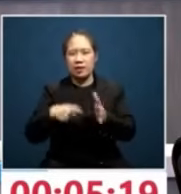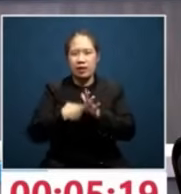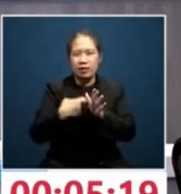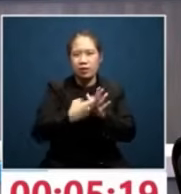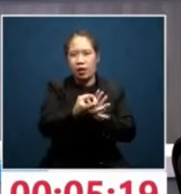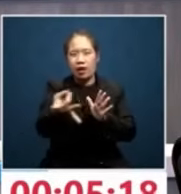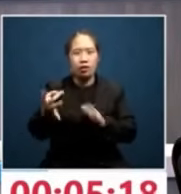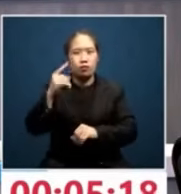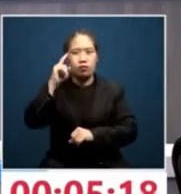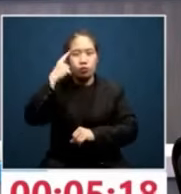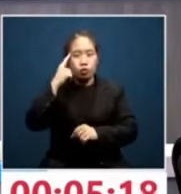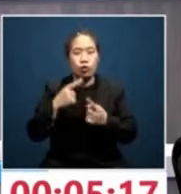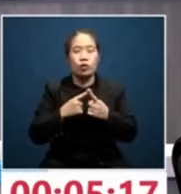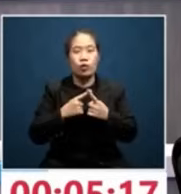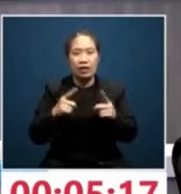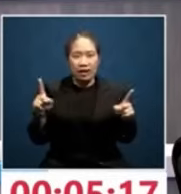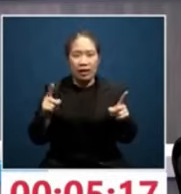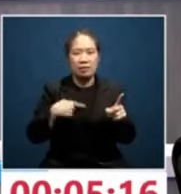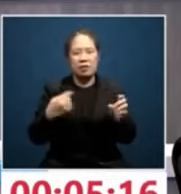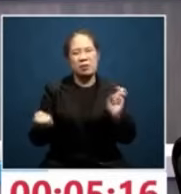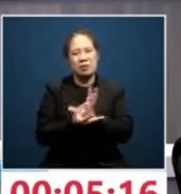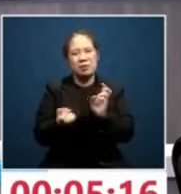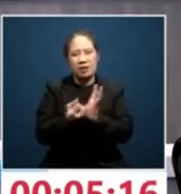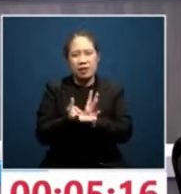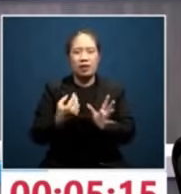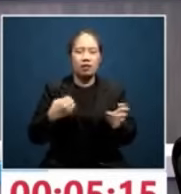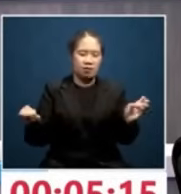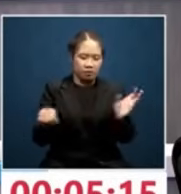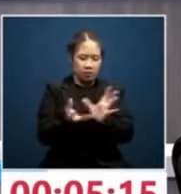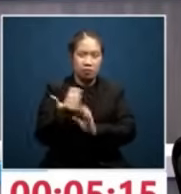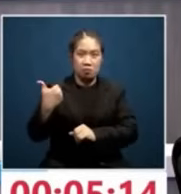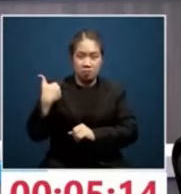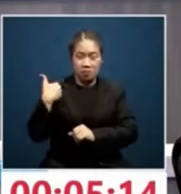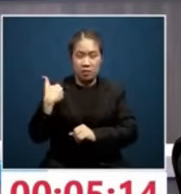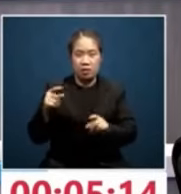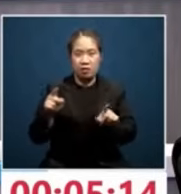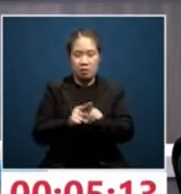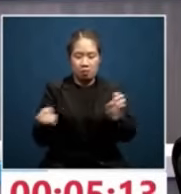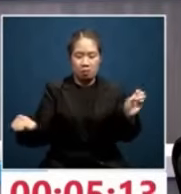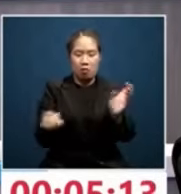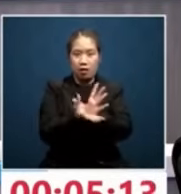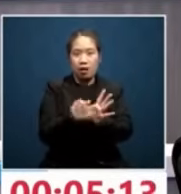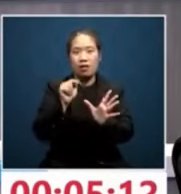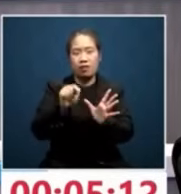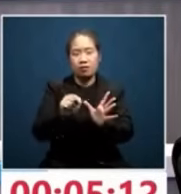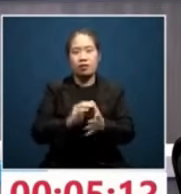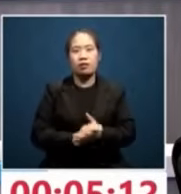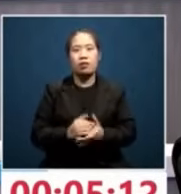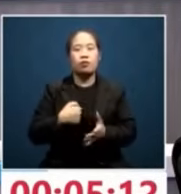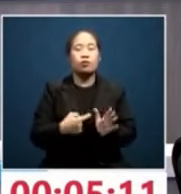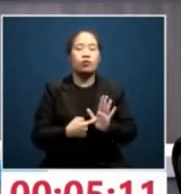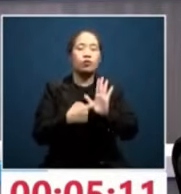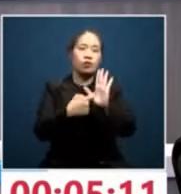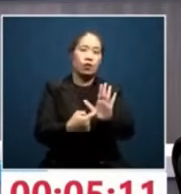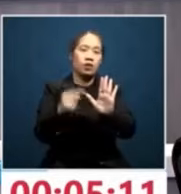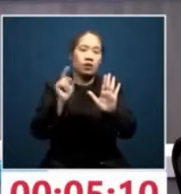งหมดในกระบวนการเกือบ20คนนะครับวันนี้ตายไปแล้วส่วนหนึ่งแต่ปปช.ก็ยังไม่สาม